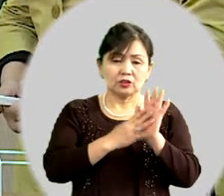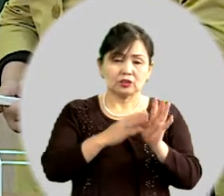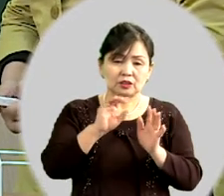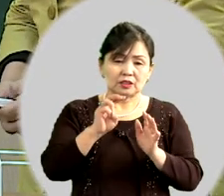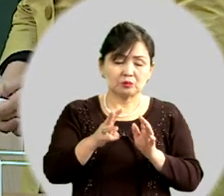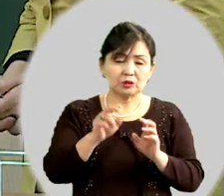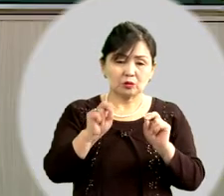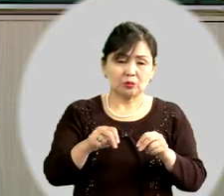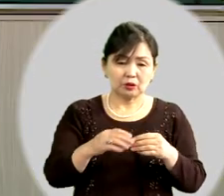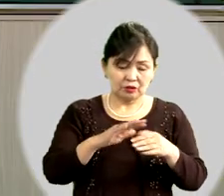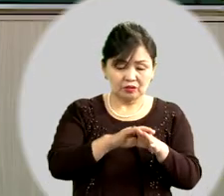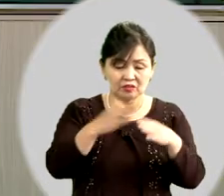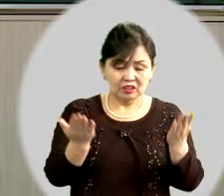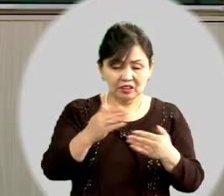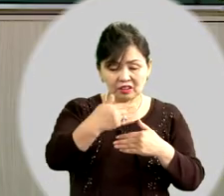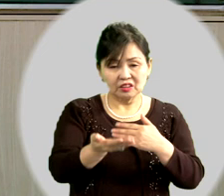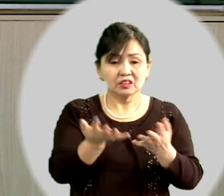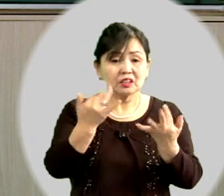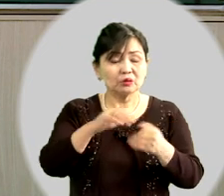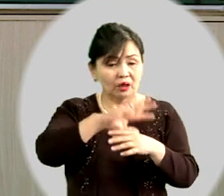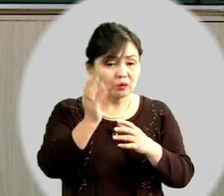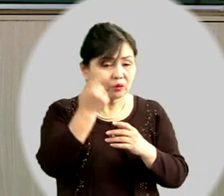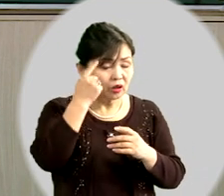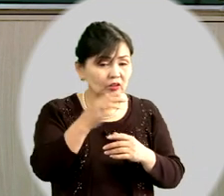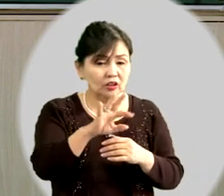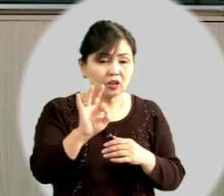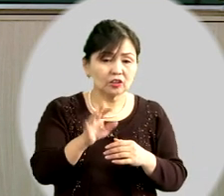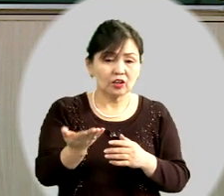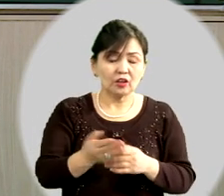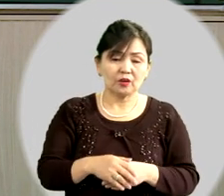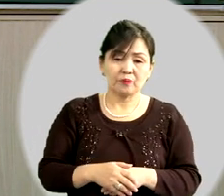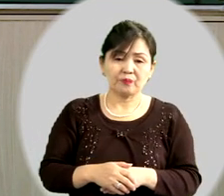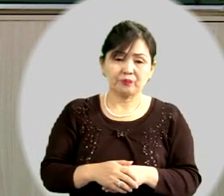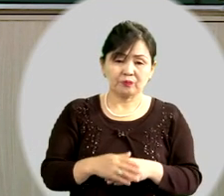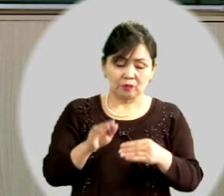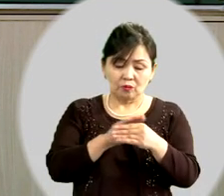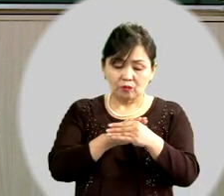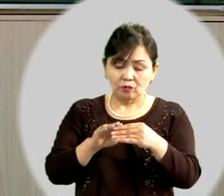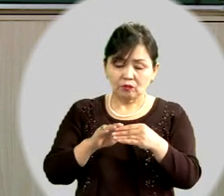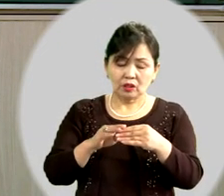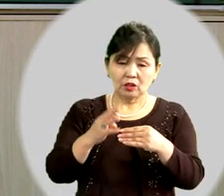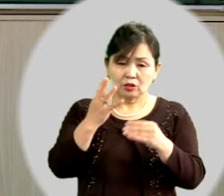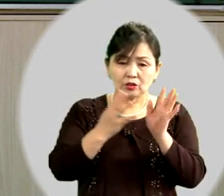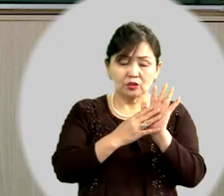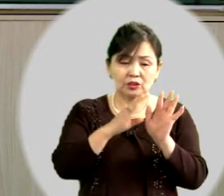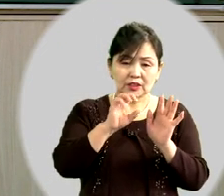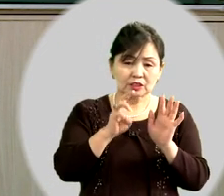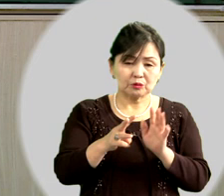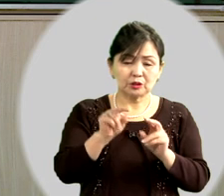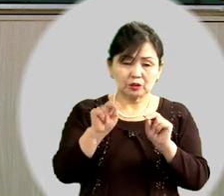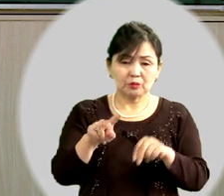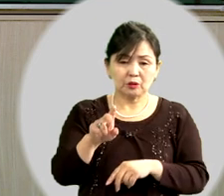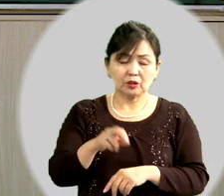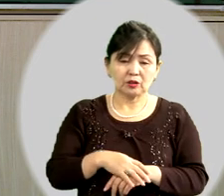хэмжээг олоорой. Кубийн 1 квадратын талбайн хэмжээ нь 9 сантиметр. Ингэхээр 9